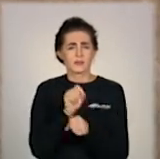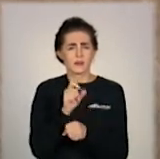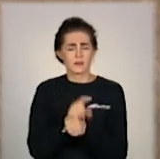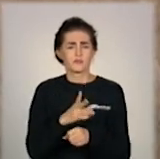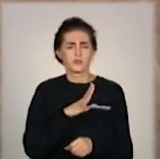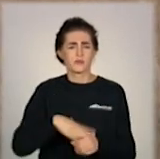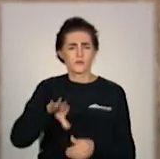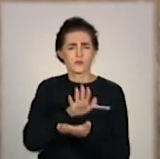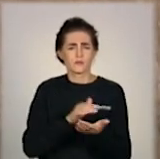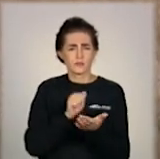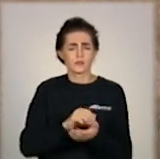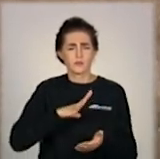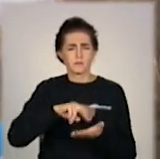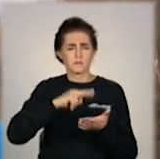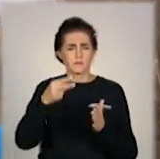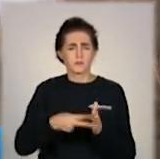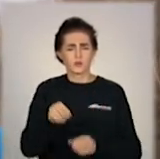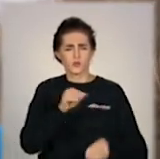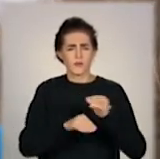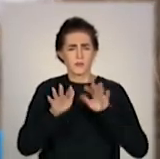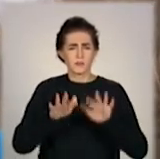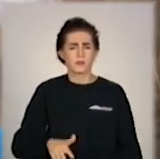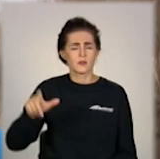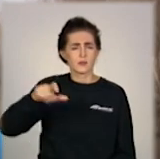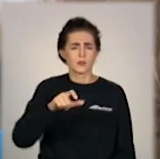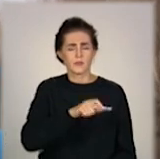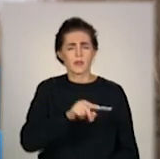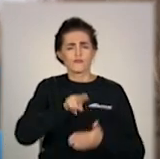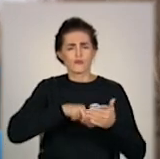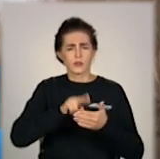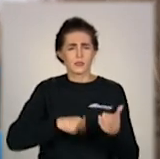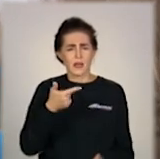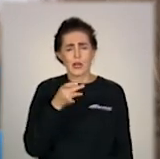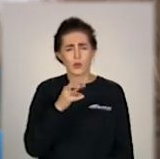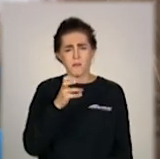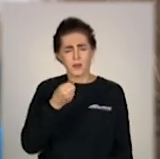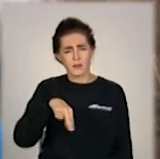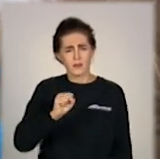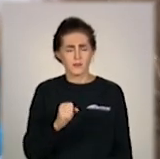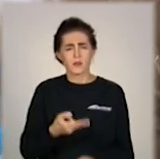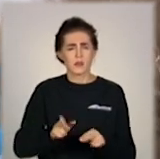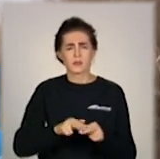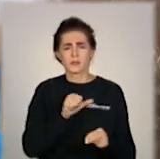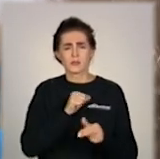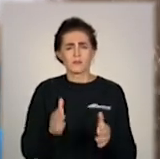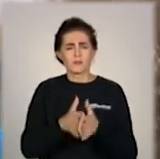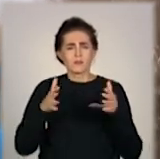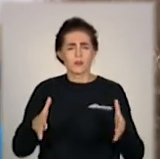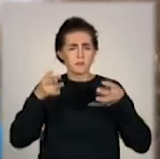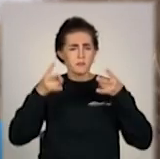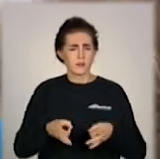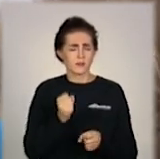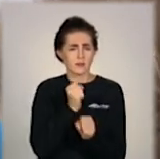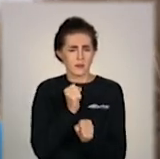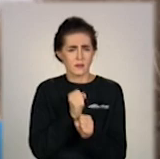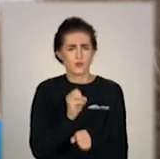був створений на заплаві річки. Я вважаю, що черкаська громада на сьогоднішній день вона більше біди робить, що